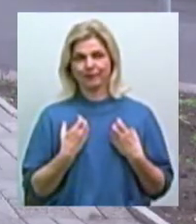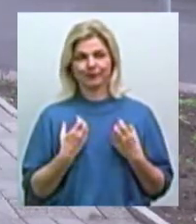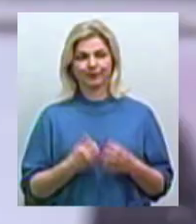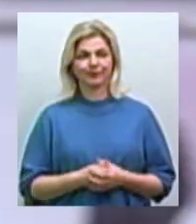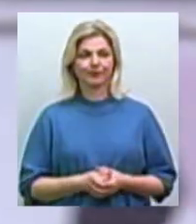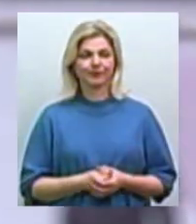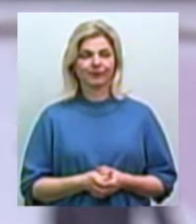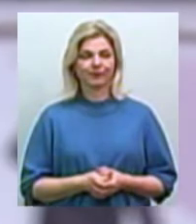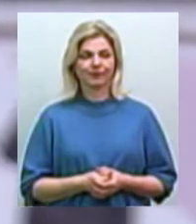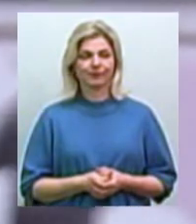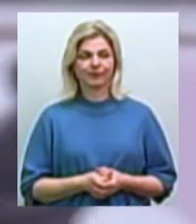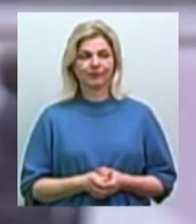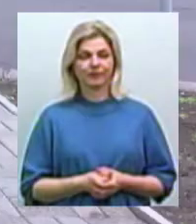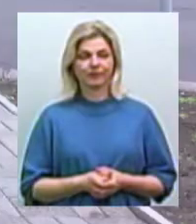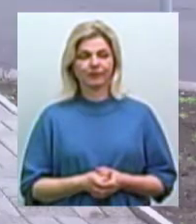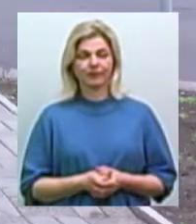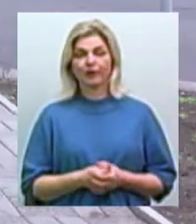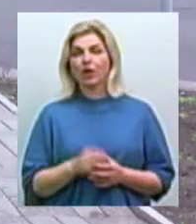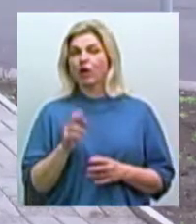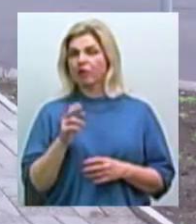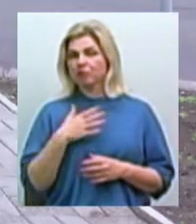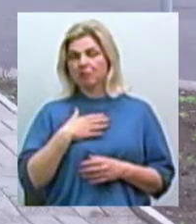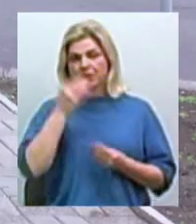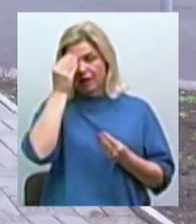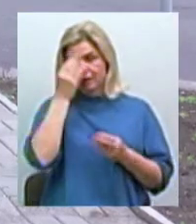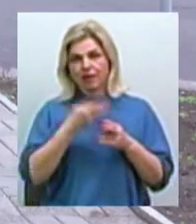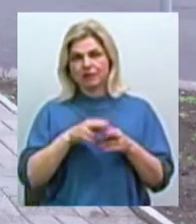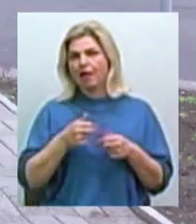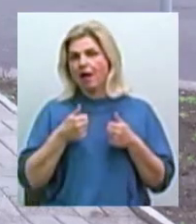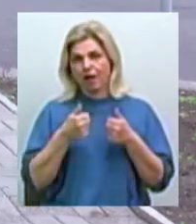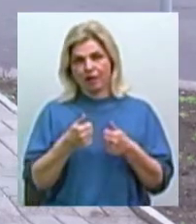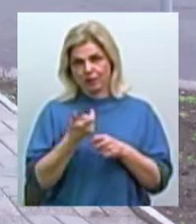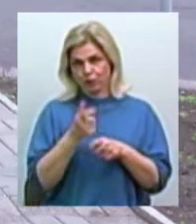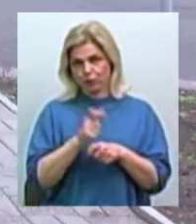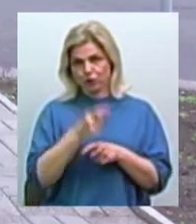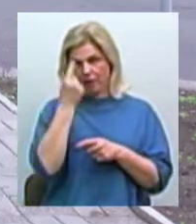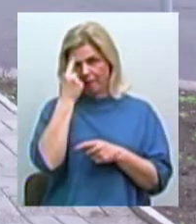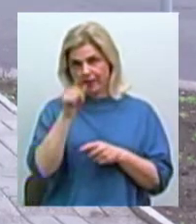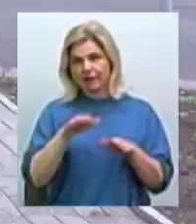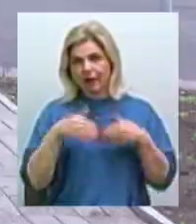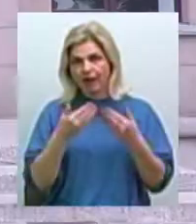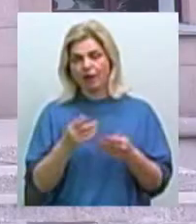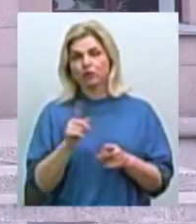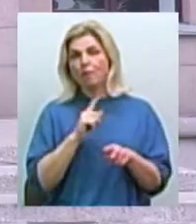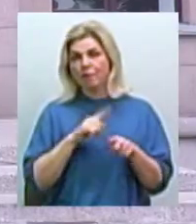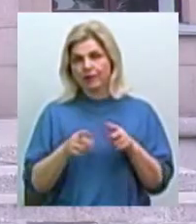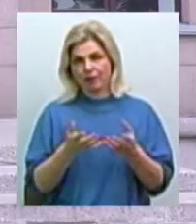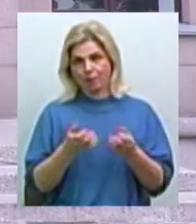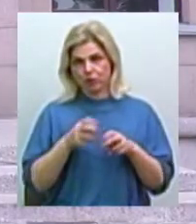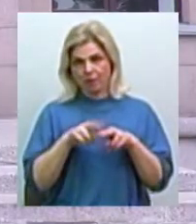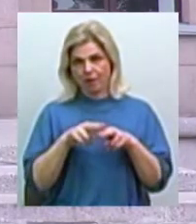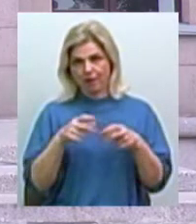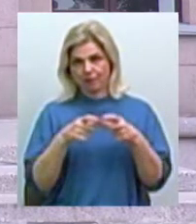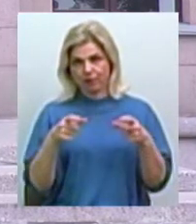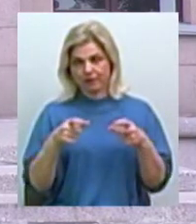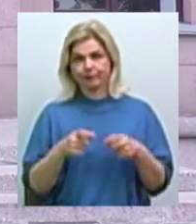деяке. Я вважаю, це дуже гарна ідея, оскільки ми дуже швидко можемо отримувати ID-картку. Щоб отримати